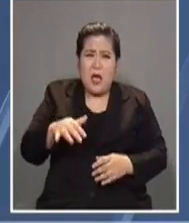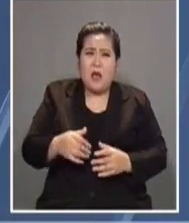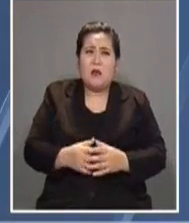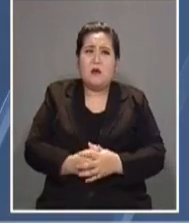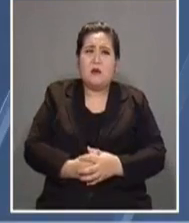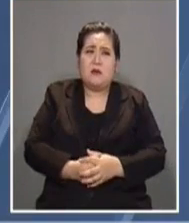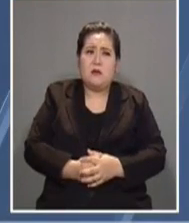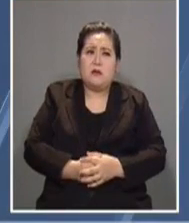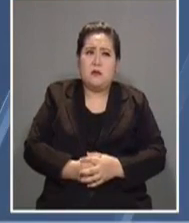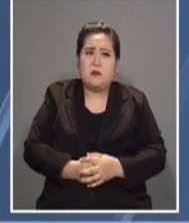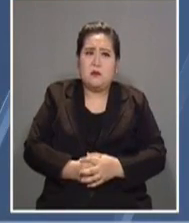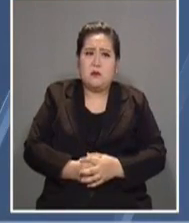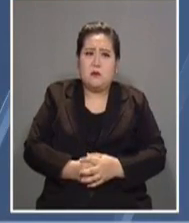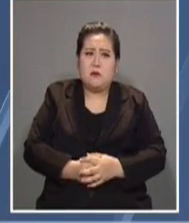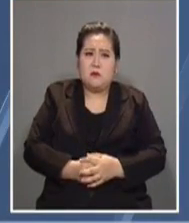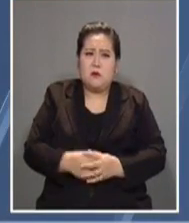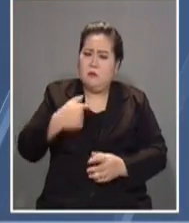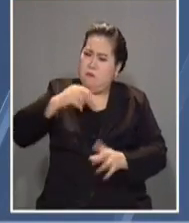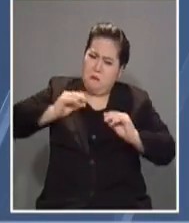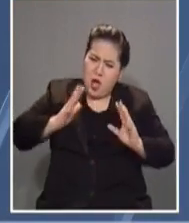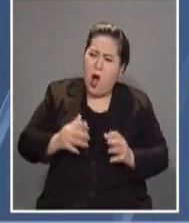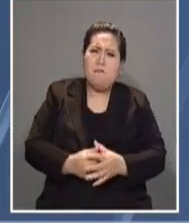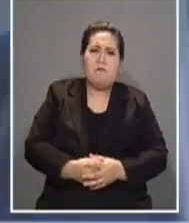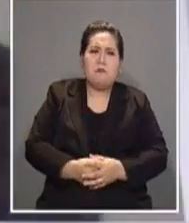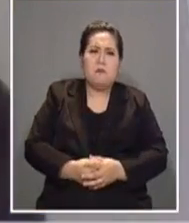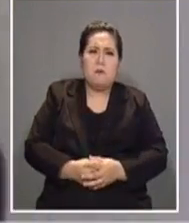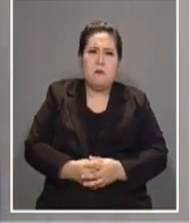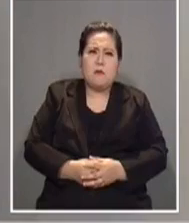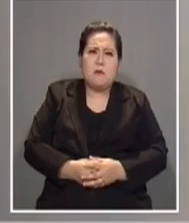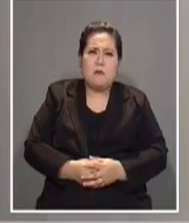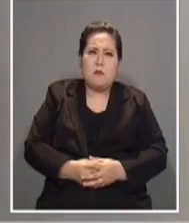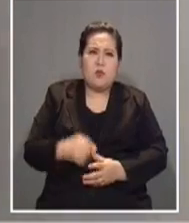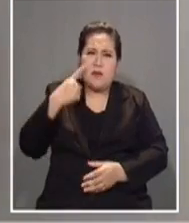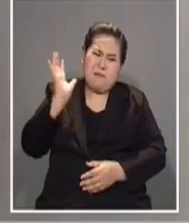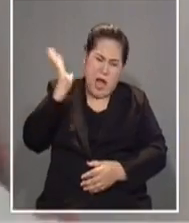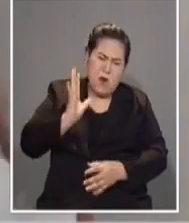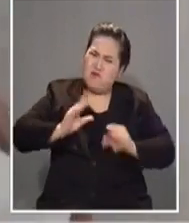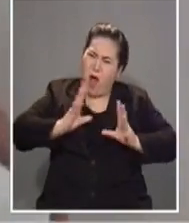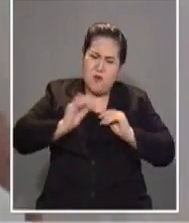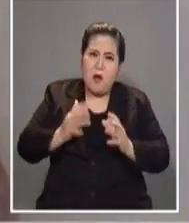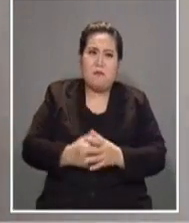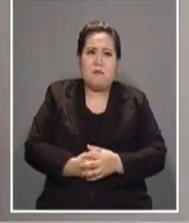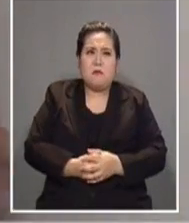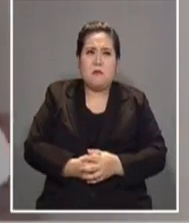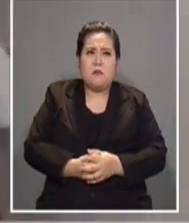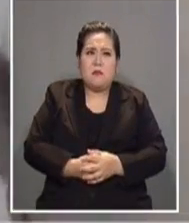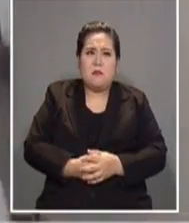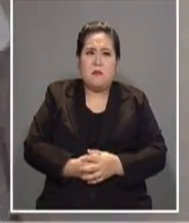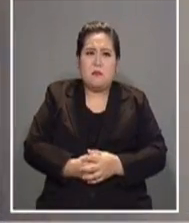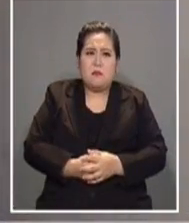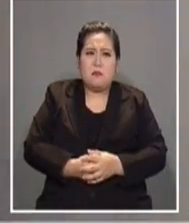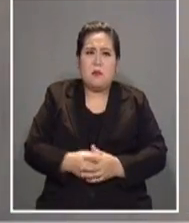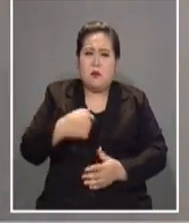เรา ต้องไปหนูไม่ยอม แต่ละคนไม่ทําเองเดี๋ยว เจ้านี่ต้องเข้าใจหนูบ้